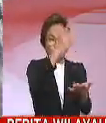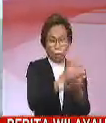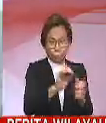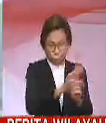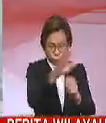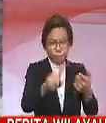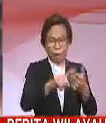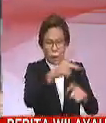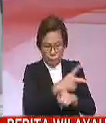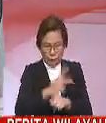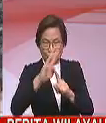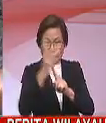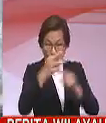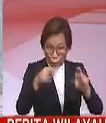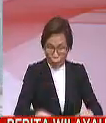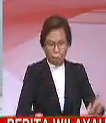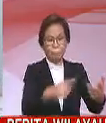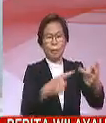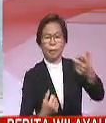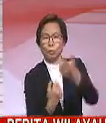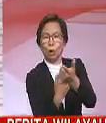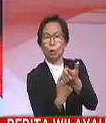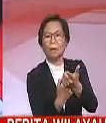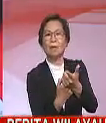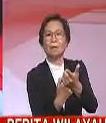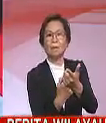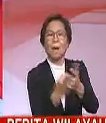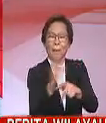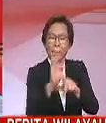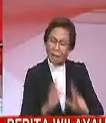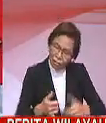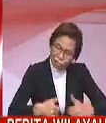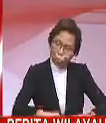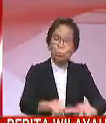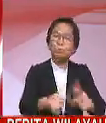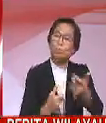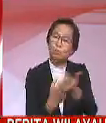COVID-19, memelihara kebajikan rakyat dan menyokong kelangsungan perniagaan.